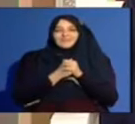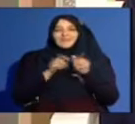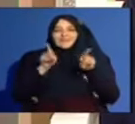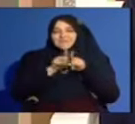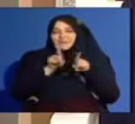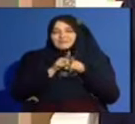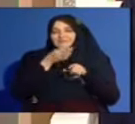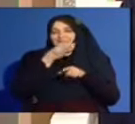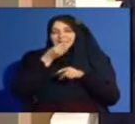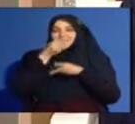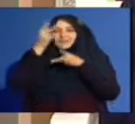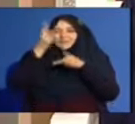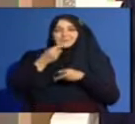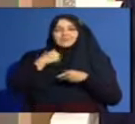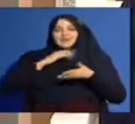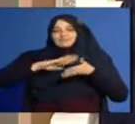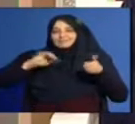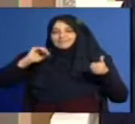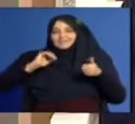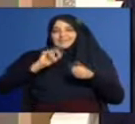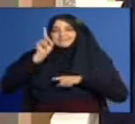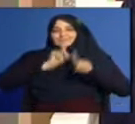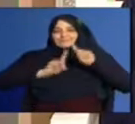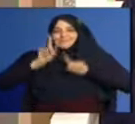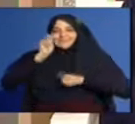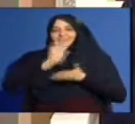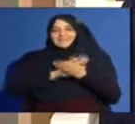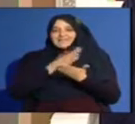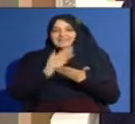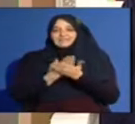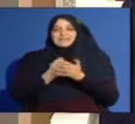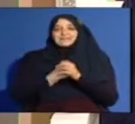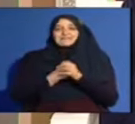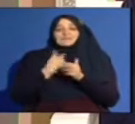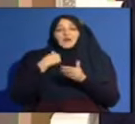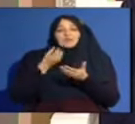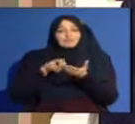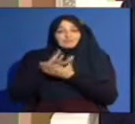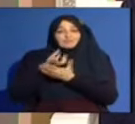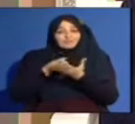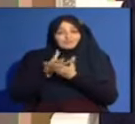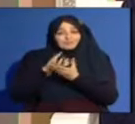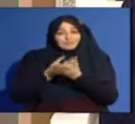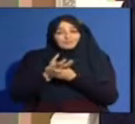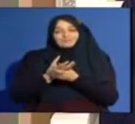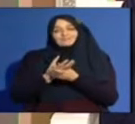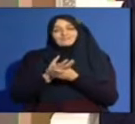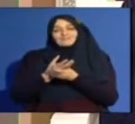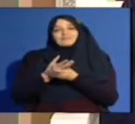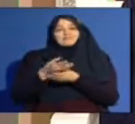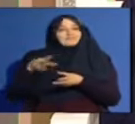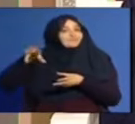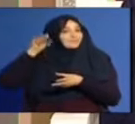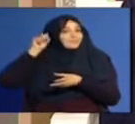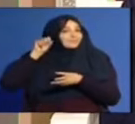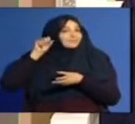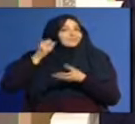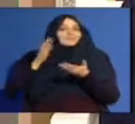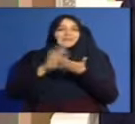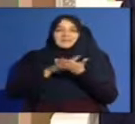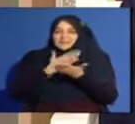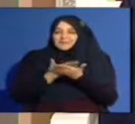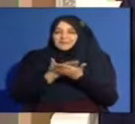أرحب أيضا بالزميلة زينب التي تتواصل معنا ومعكم من خلال هذا المباشر في